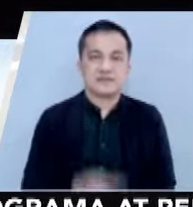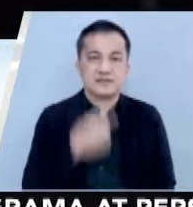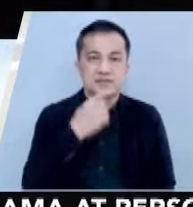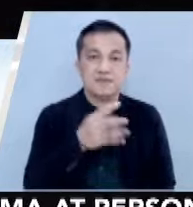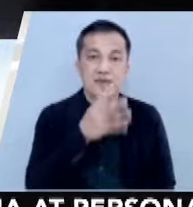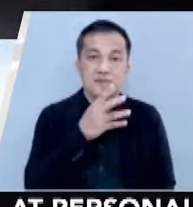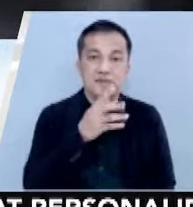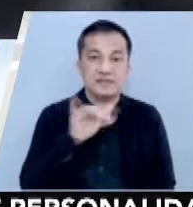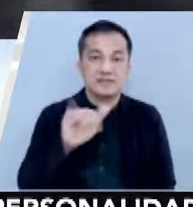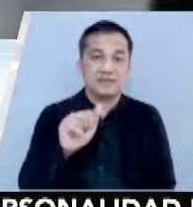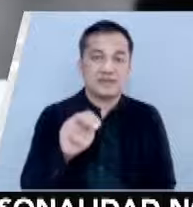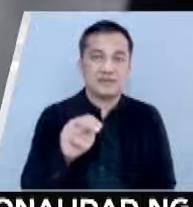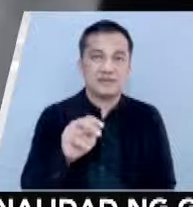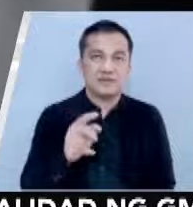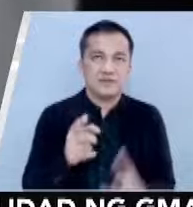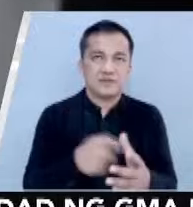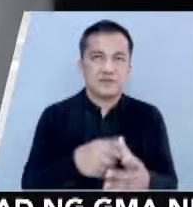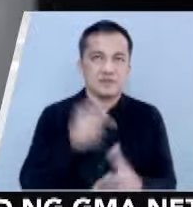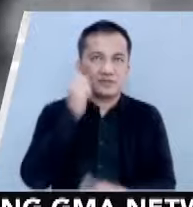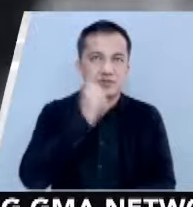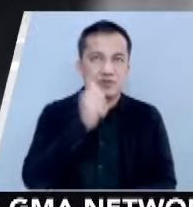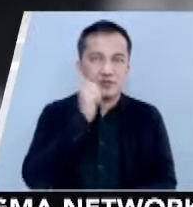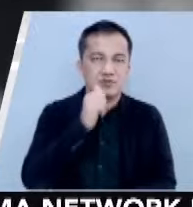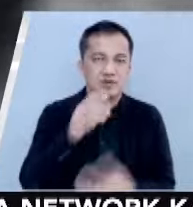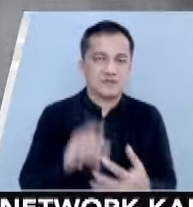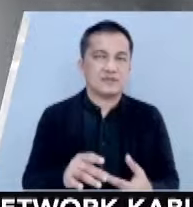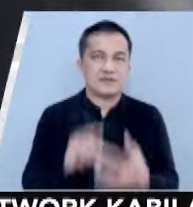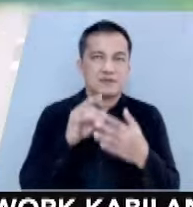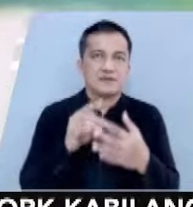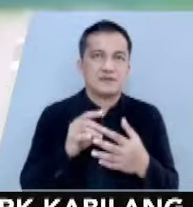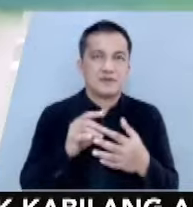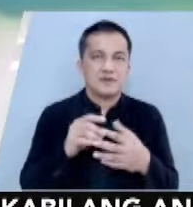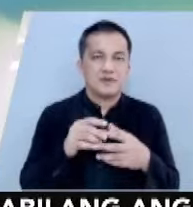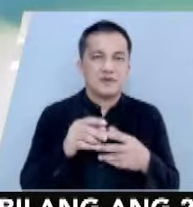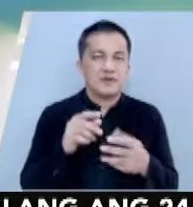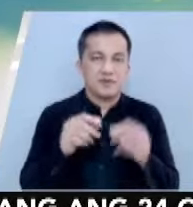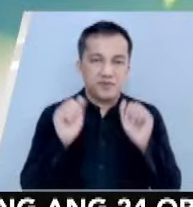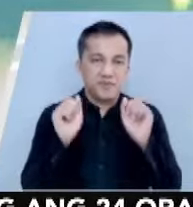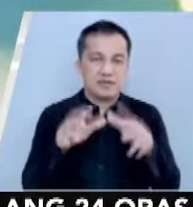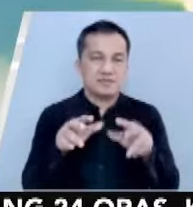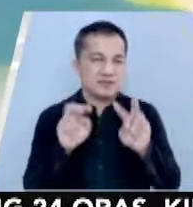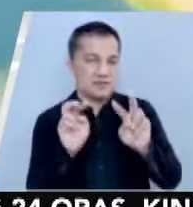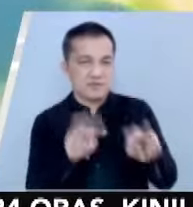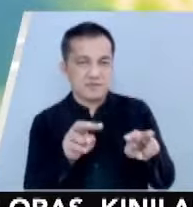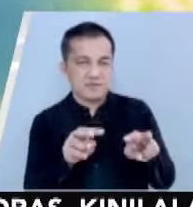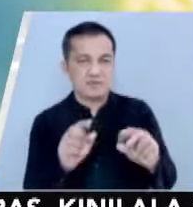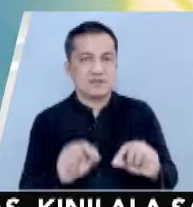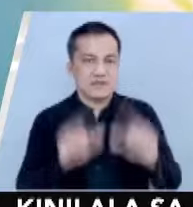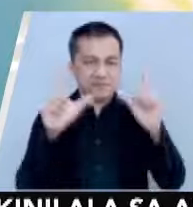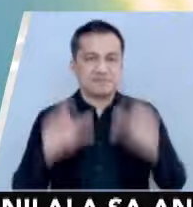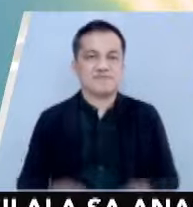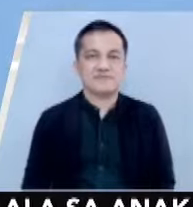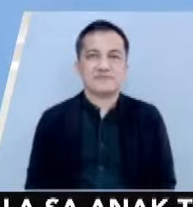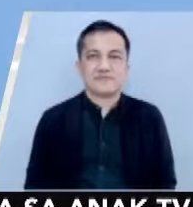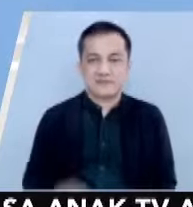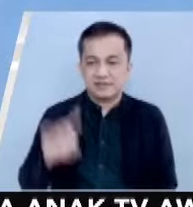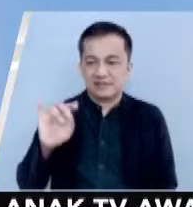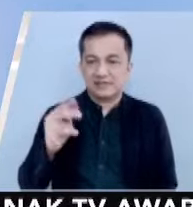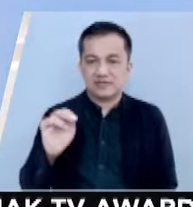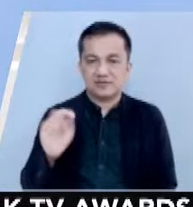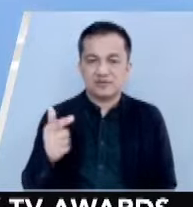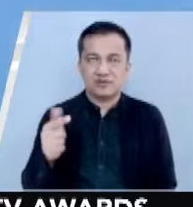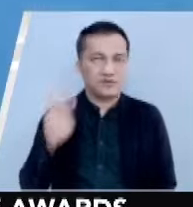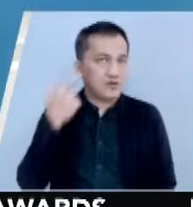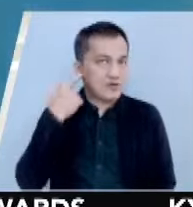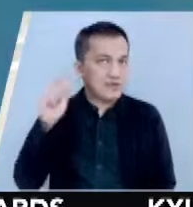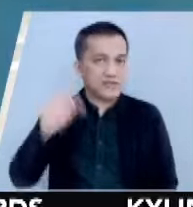are always special at pure magic ang mapanood ito ng live. Inilarawan naman ito ni Dingdong bilang golden moment para sa